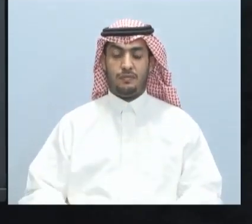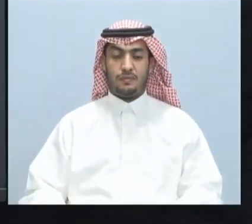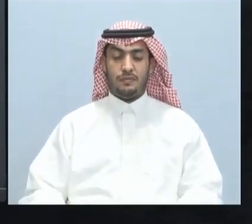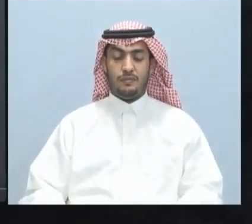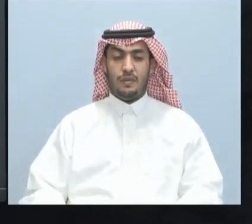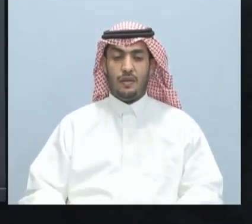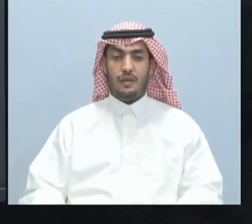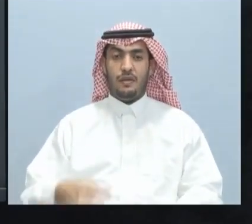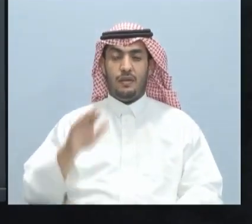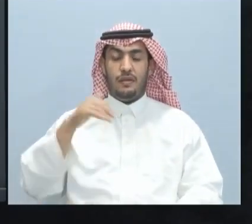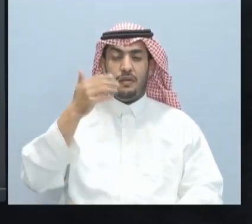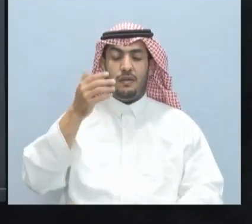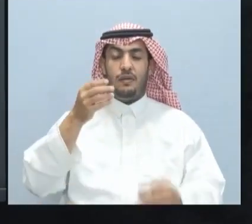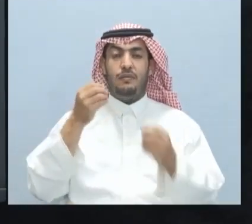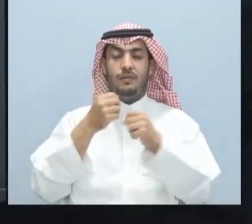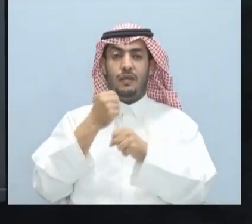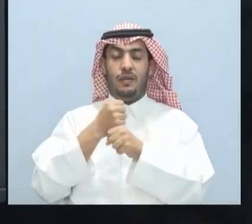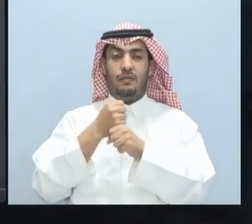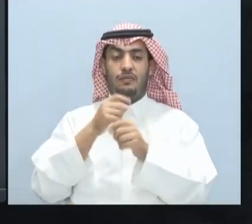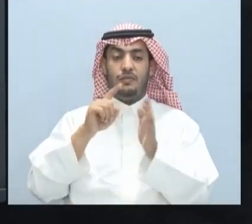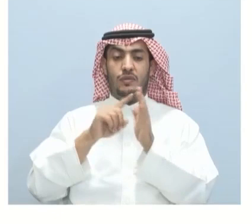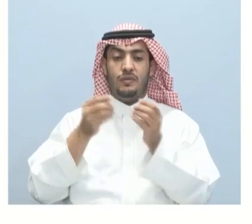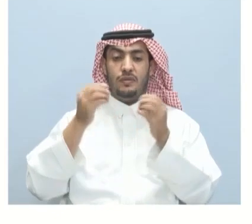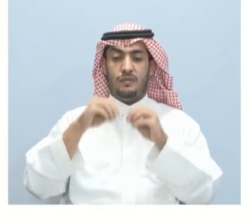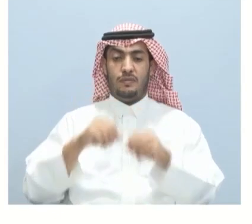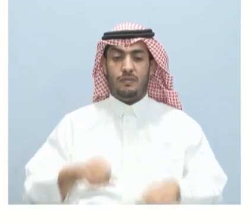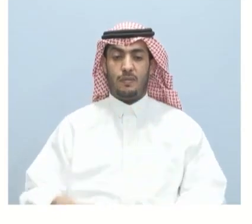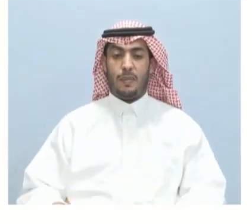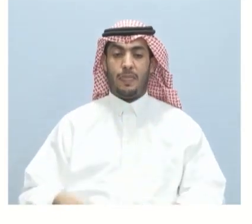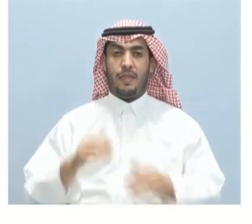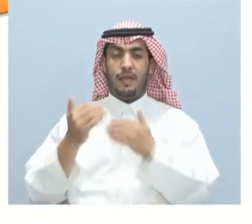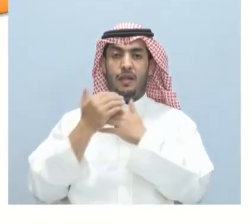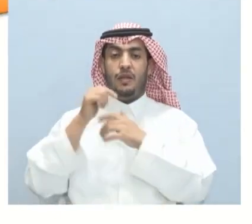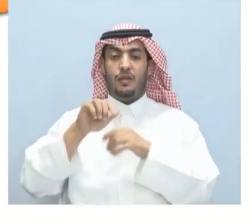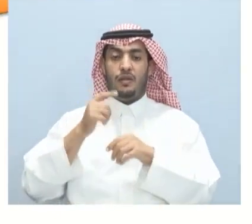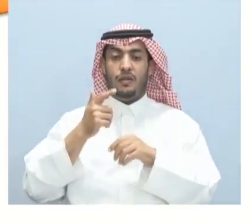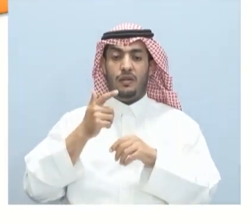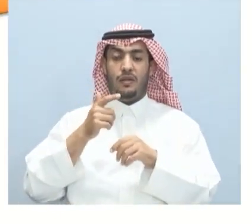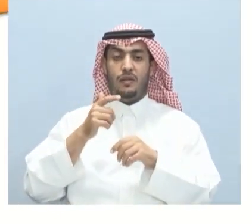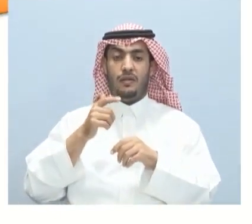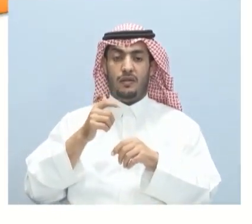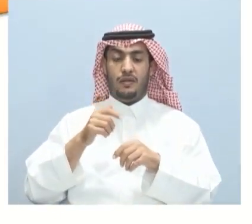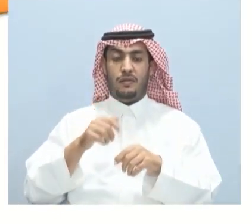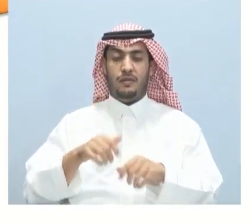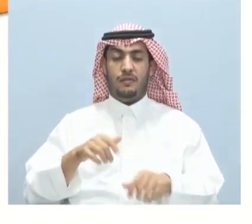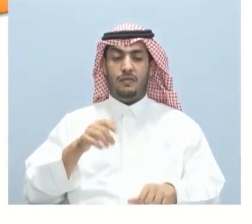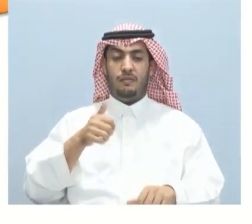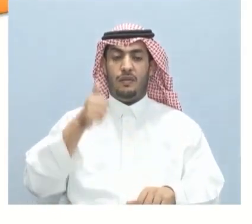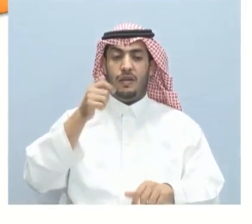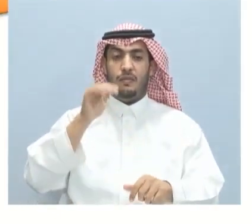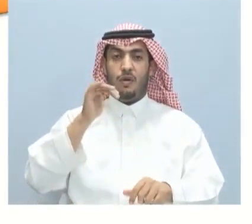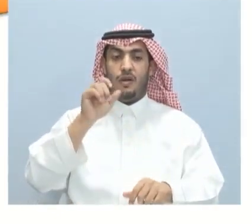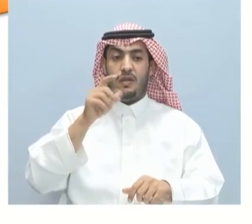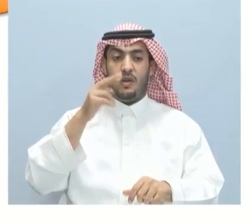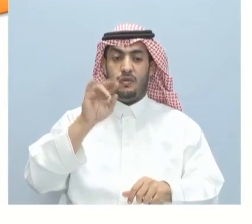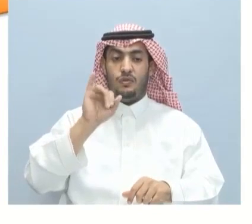فقط في المرات الاخرى ساستخدم الشرطان معا اذا ما تعرفت عليه في درس اليوم اخذت ايجاد محصله